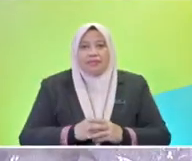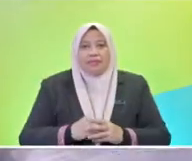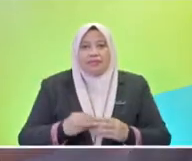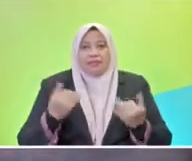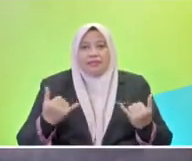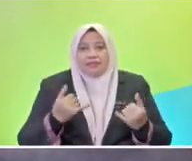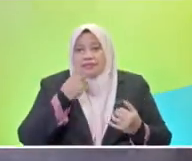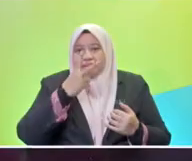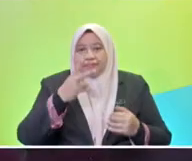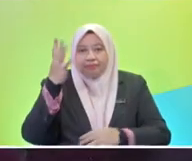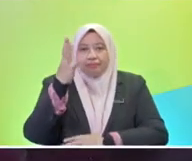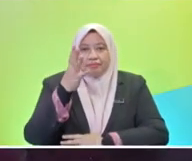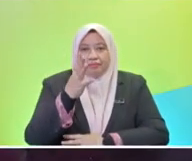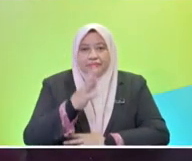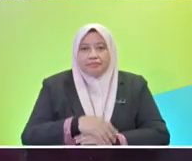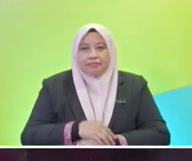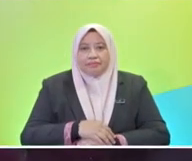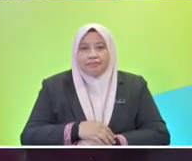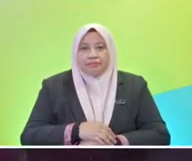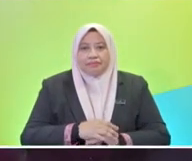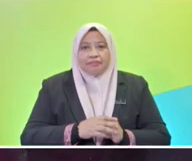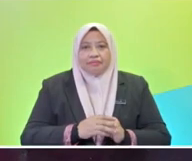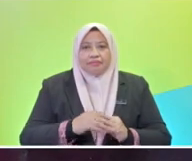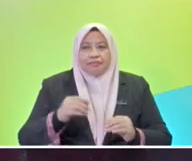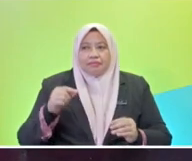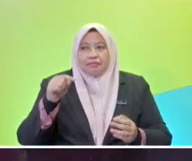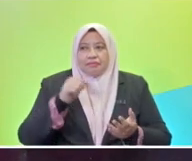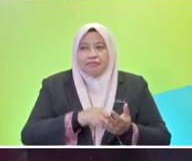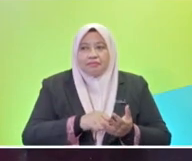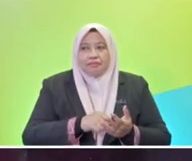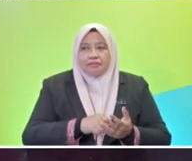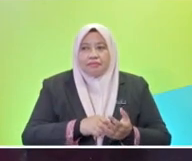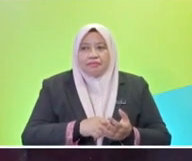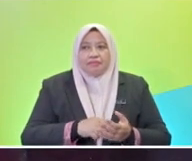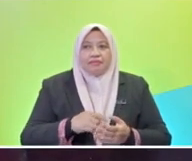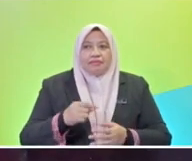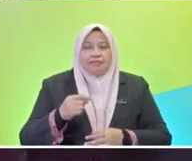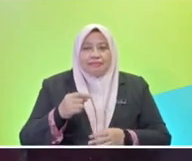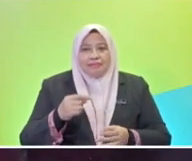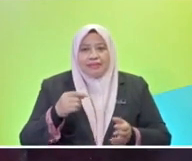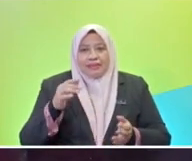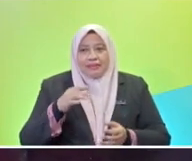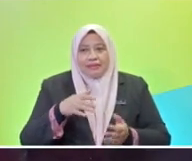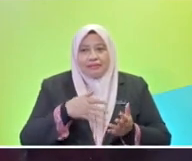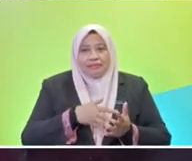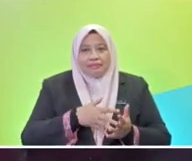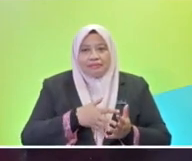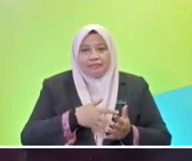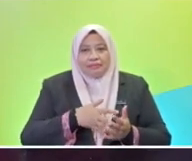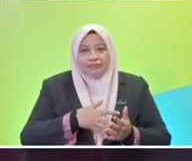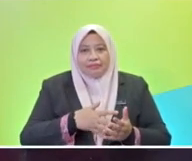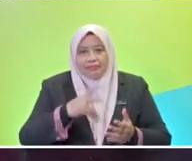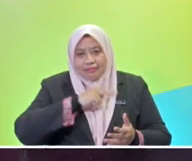pokok tu. Jadi yang lebih subur ataupun inilah, cikgu. Dia macam setengah, setengah subur setengah tak subur, cikgu. Kesian kan